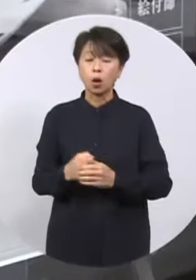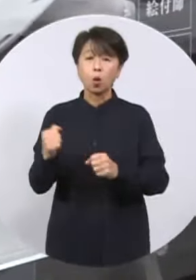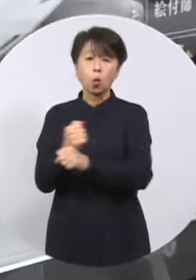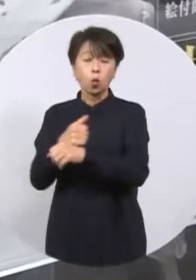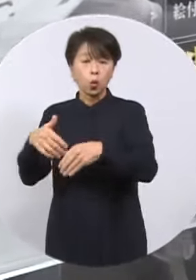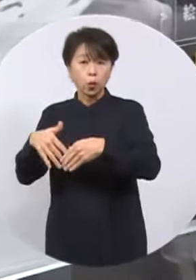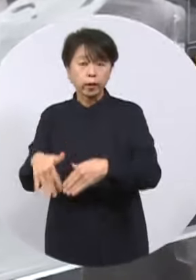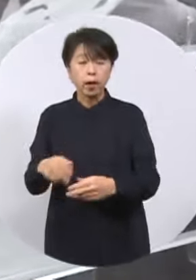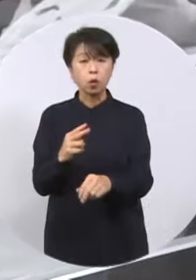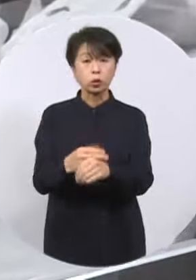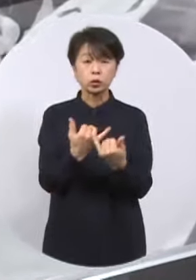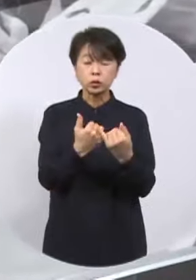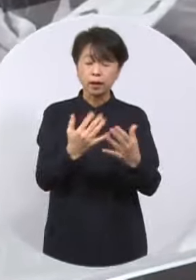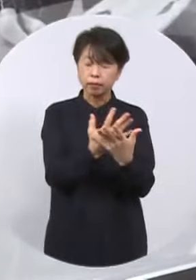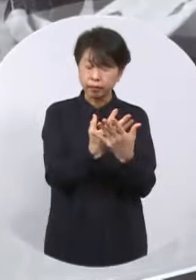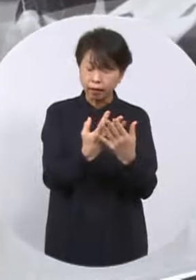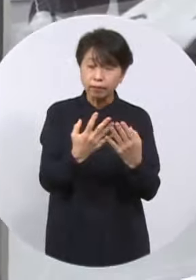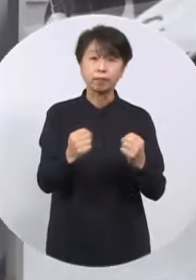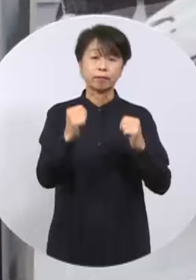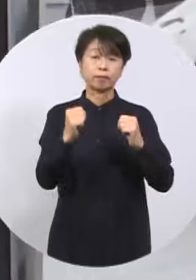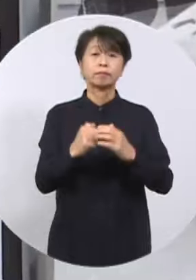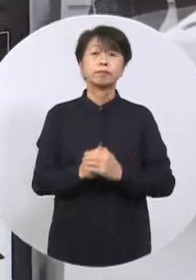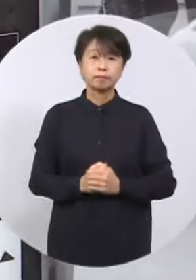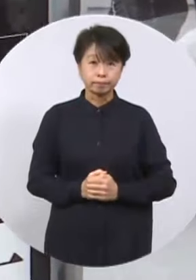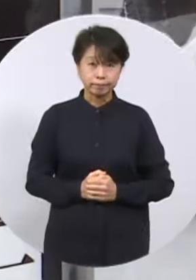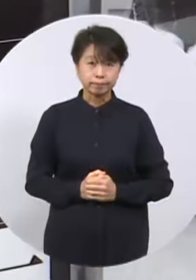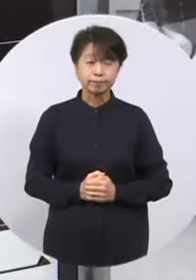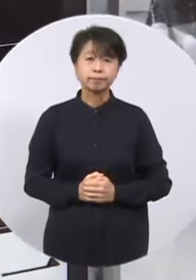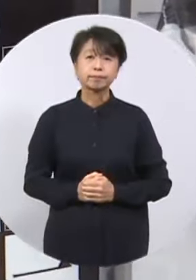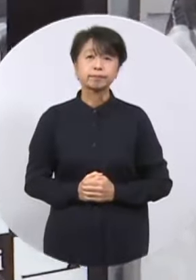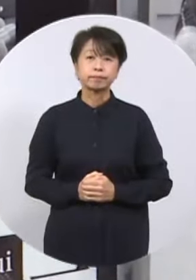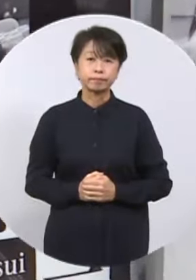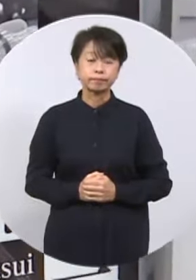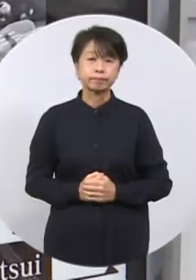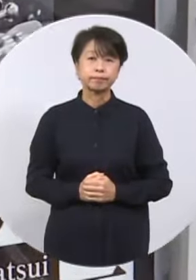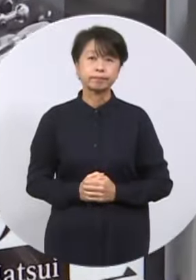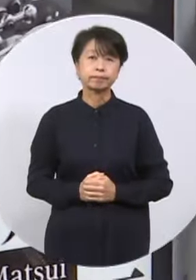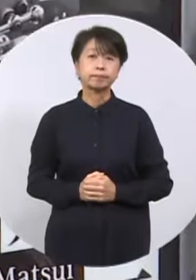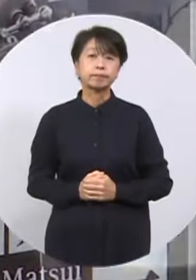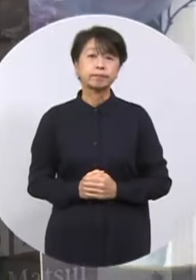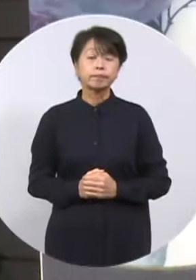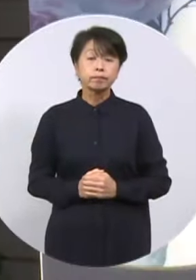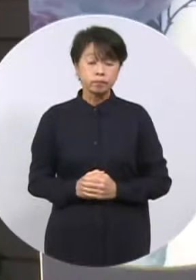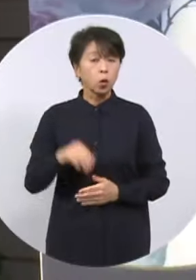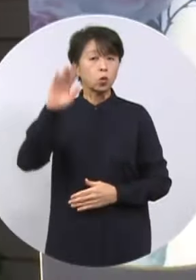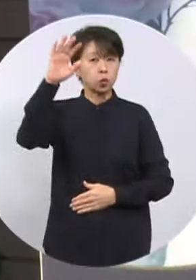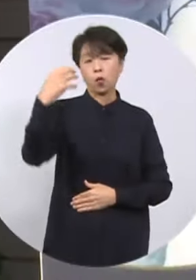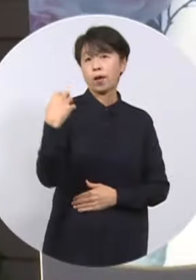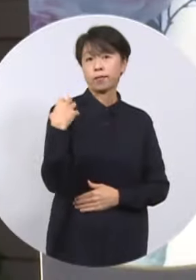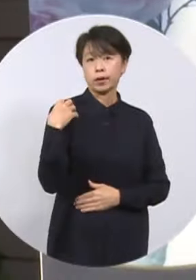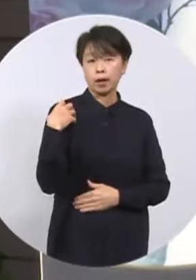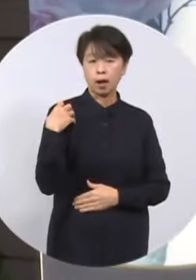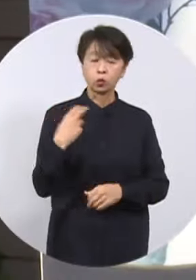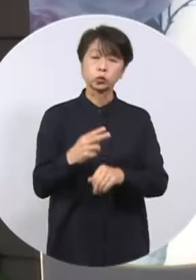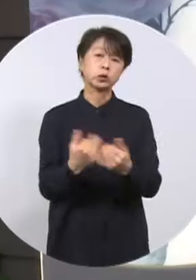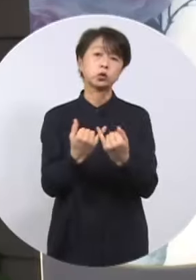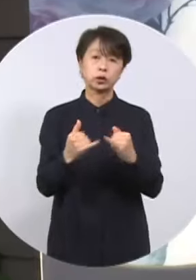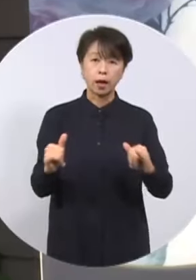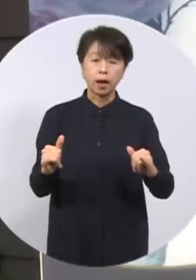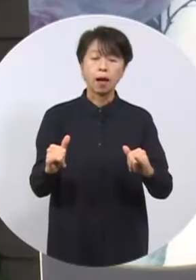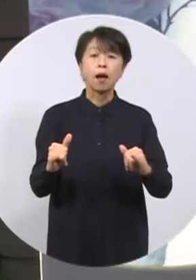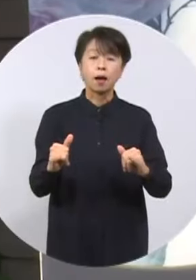系の技術者たちが今もたくさん存在しておりますので将来を担う技能者技術